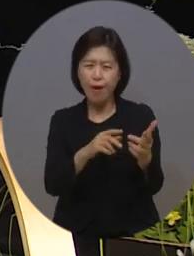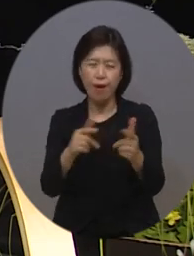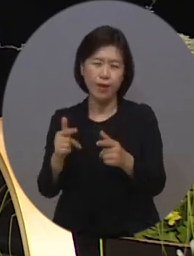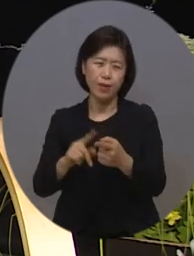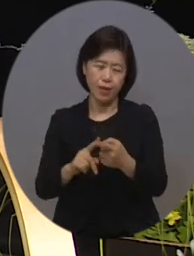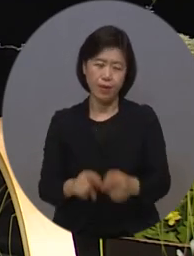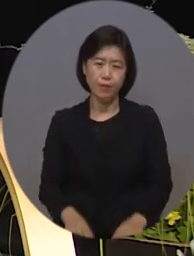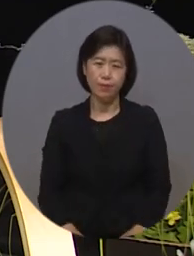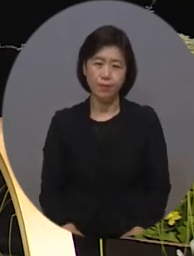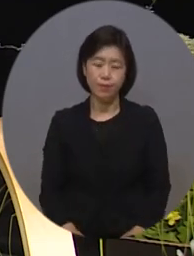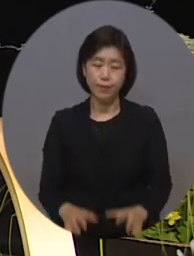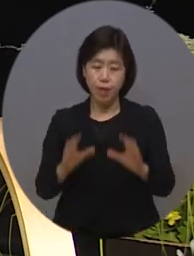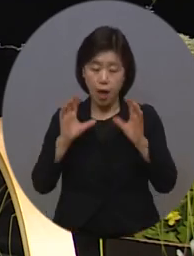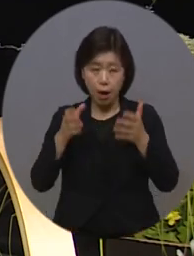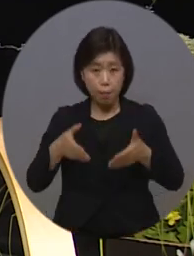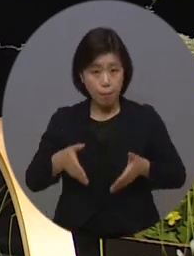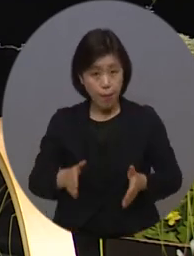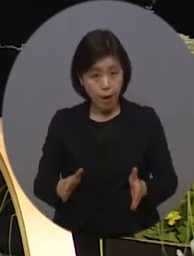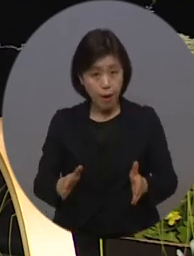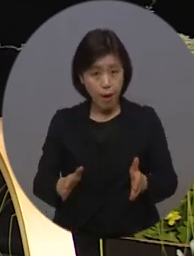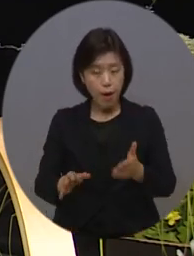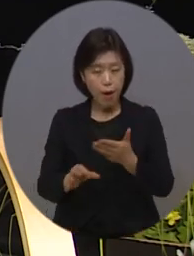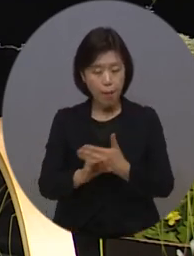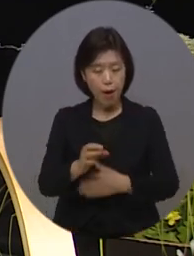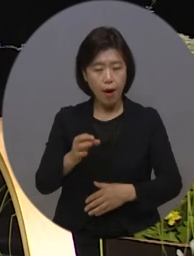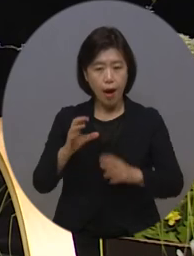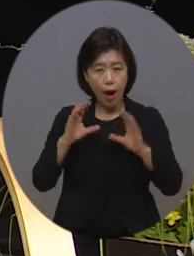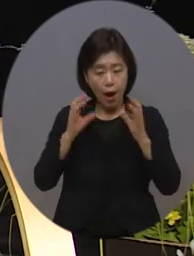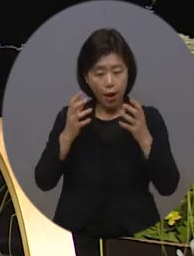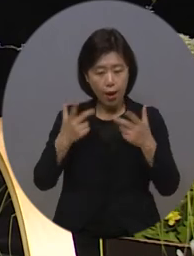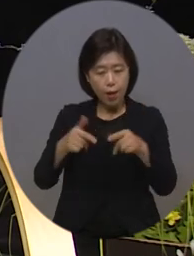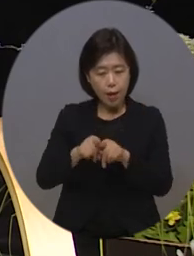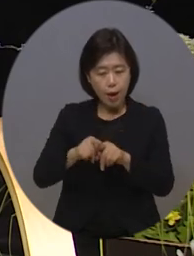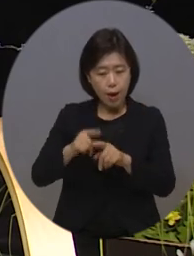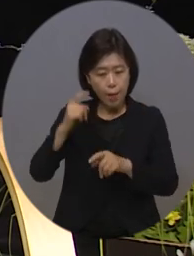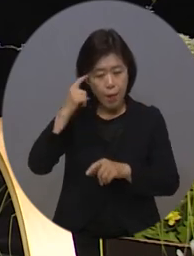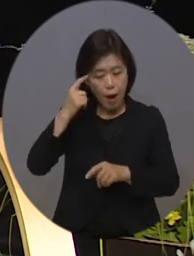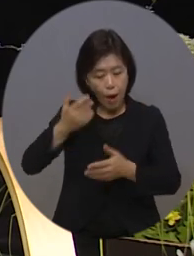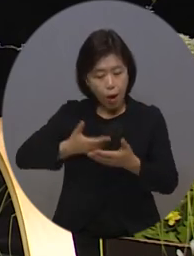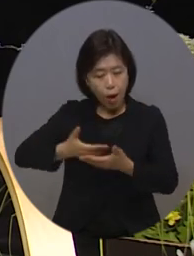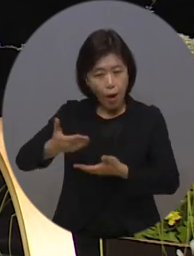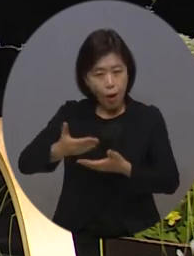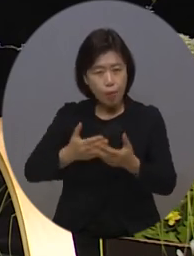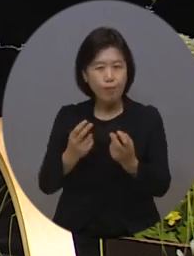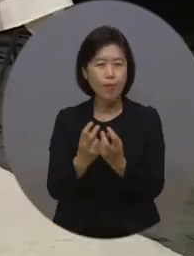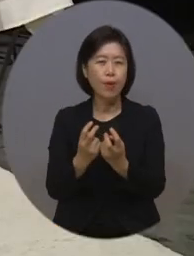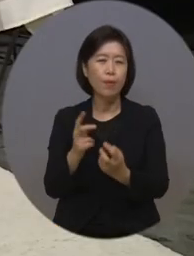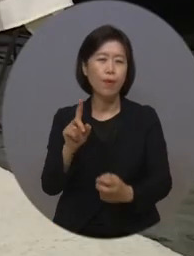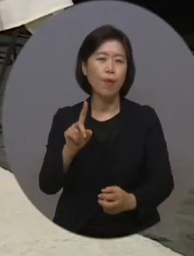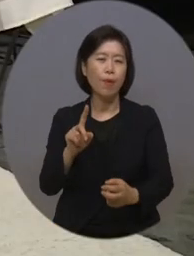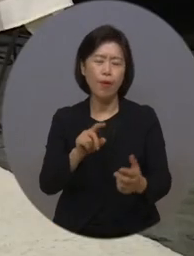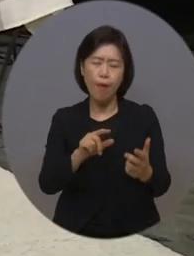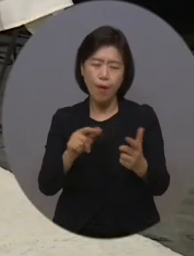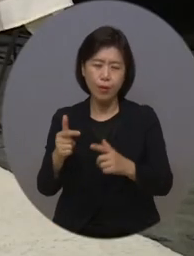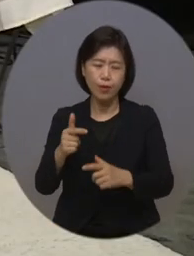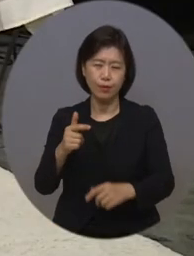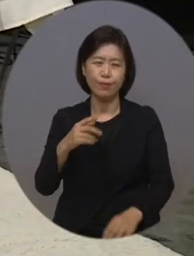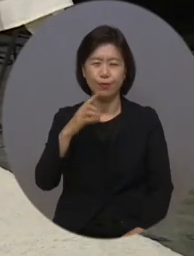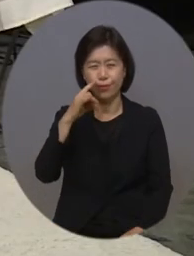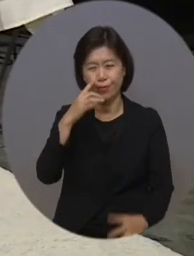아이를 낳았다면 어떻게 교감하고 있는지 궁금한 게 많습니다. 토크쇼라도